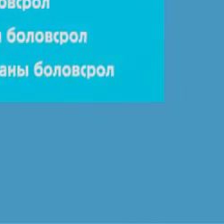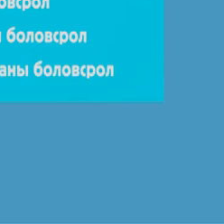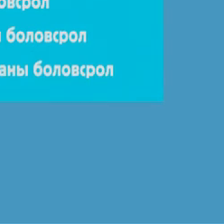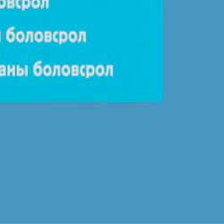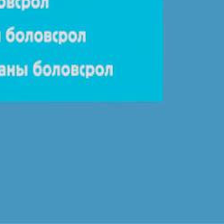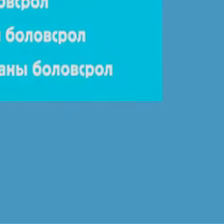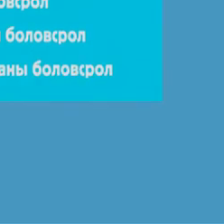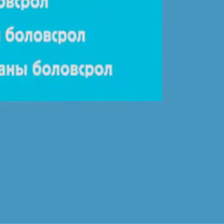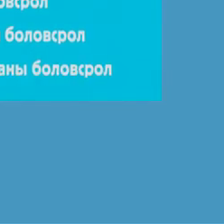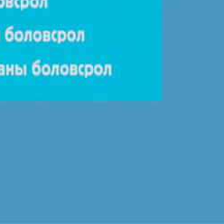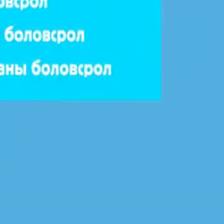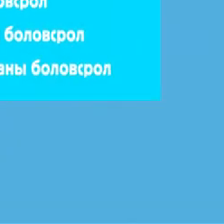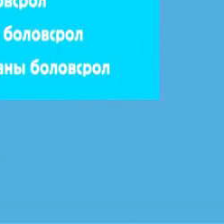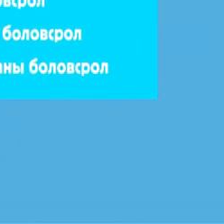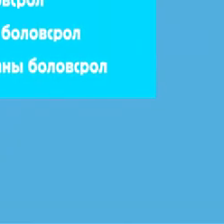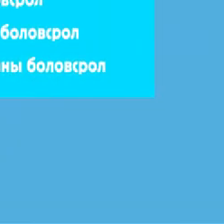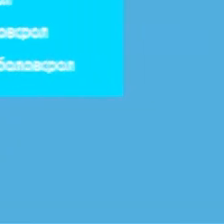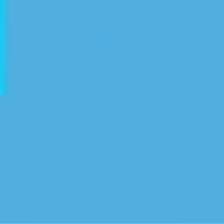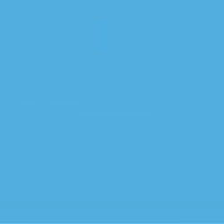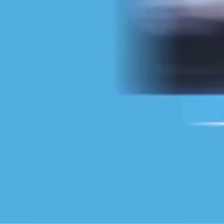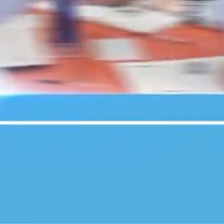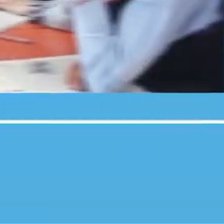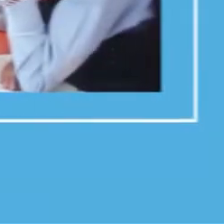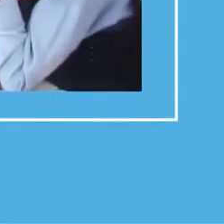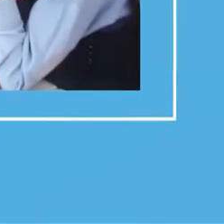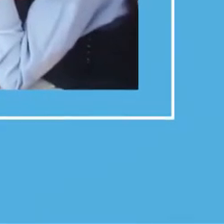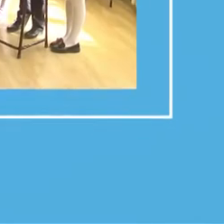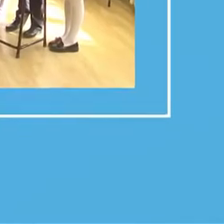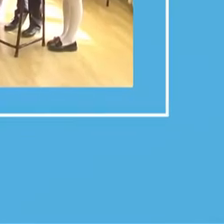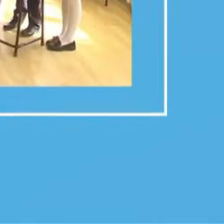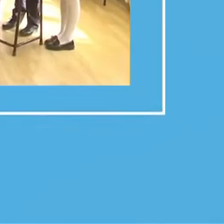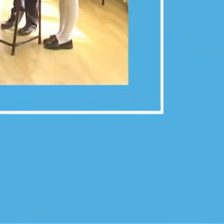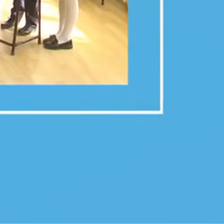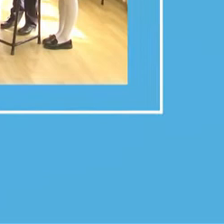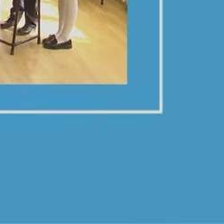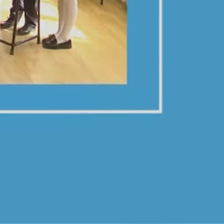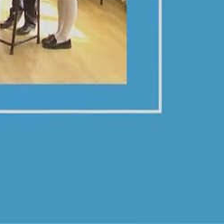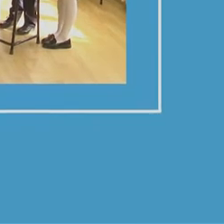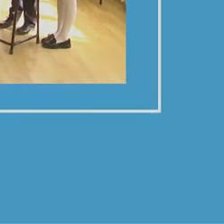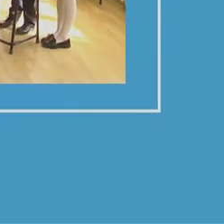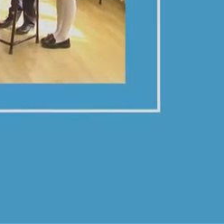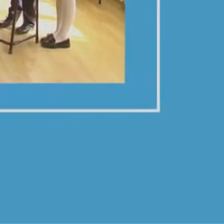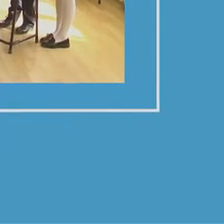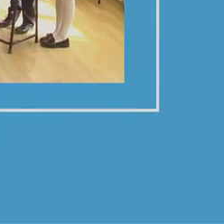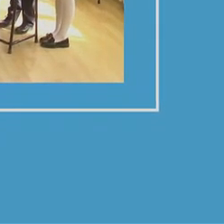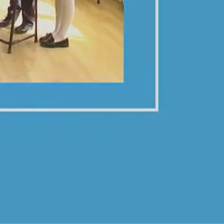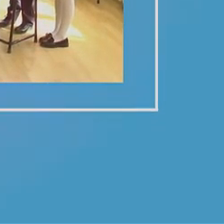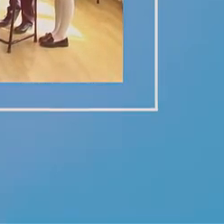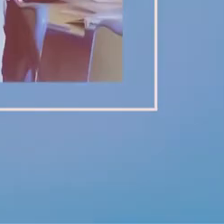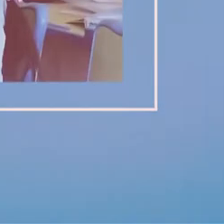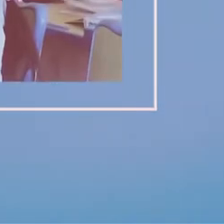суртахуун боловсралын сургалт. Шинжлэх ухааны боловсралын сургалт. 2. Дүйцсэн хөтөлбөрөөр боловсрал нөхөн олгох